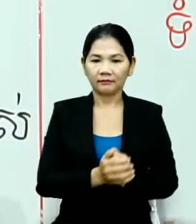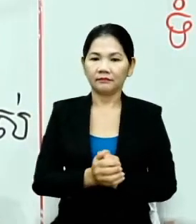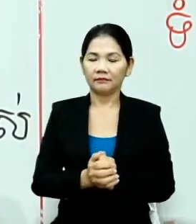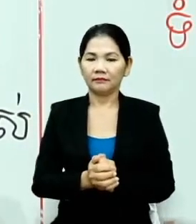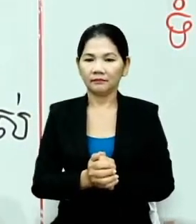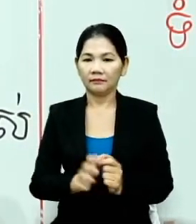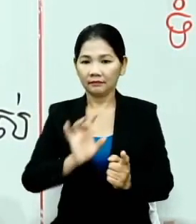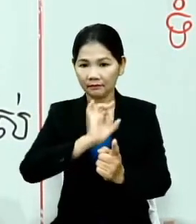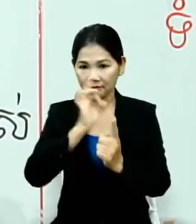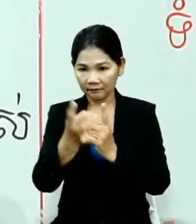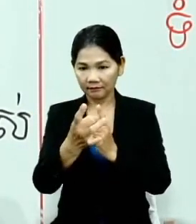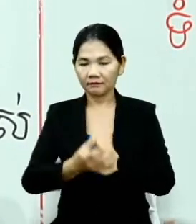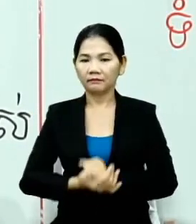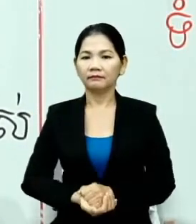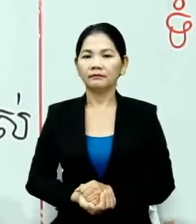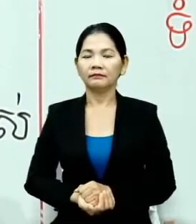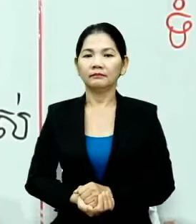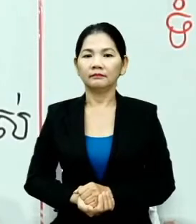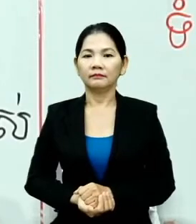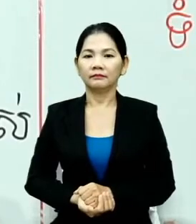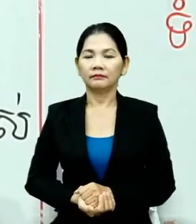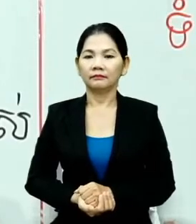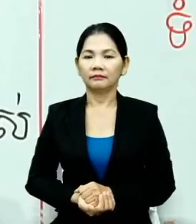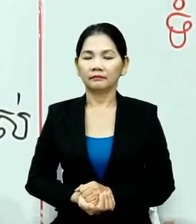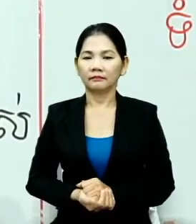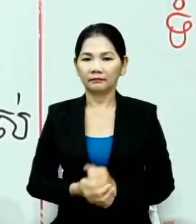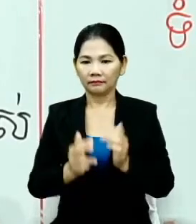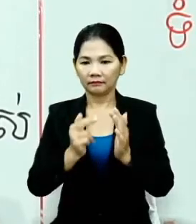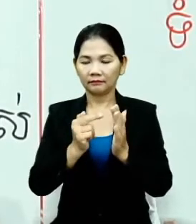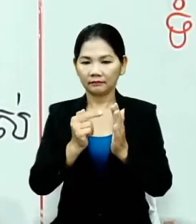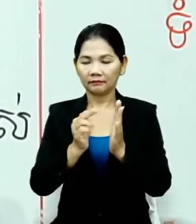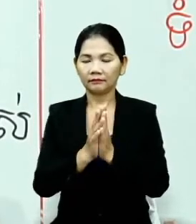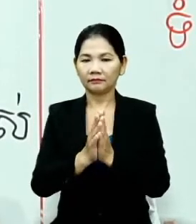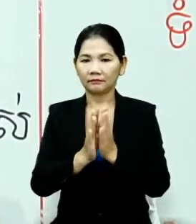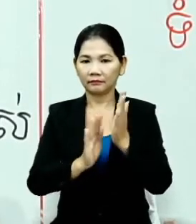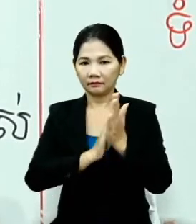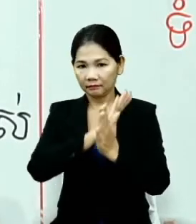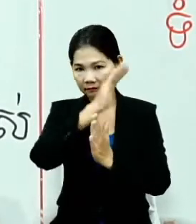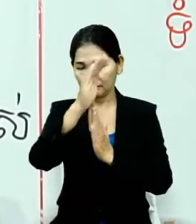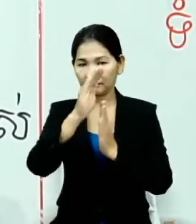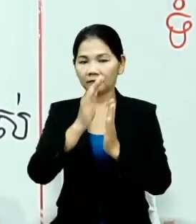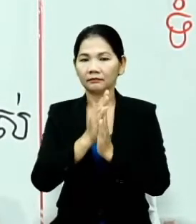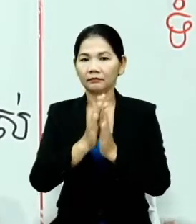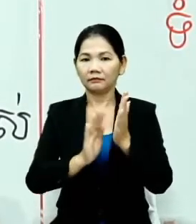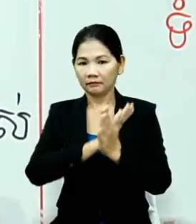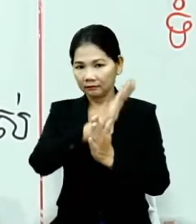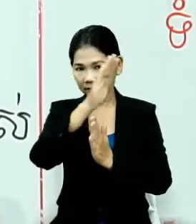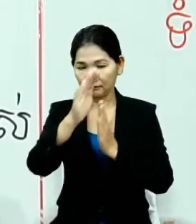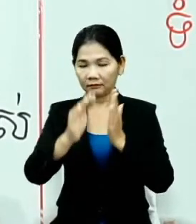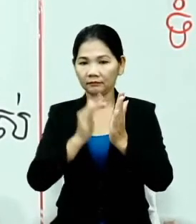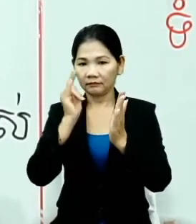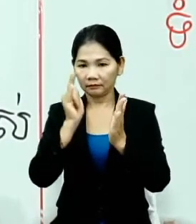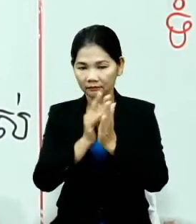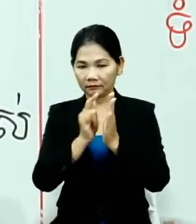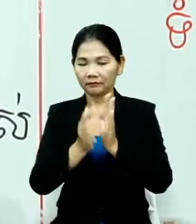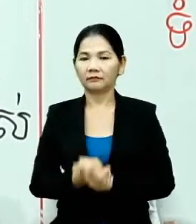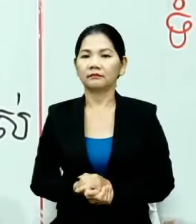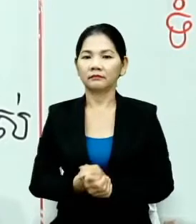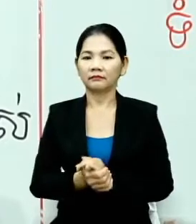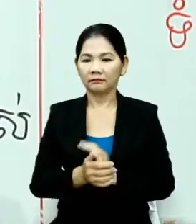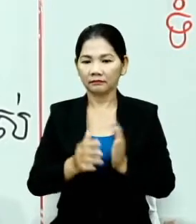rắc bìa chà ti xa thiết nạ thả bi trình niếm miên này